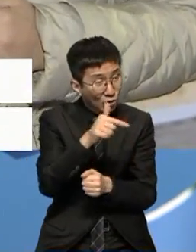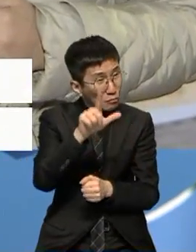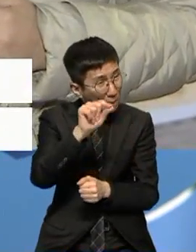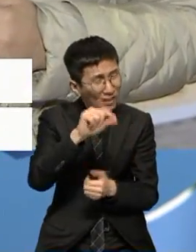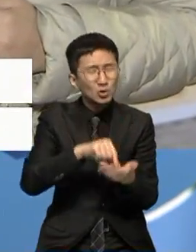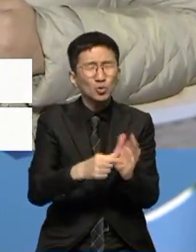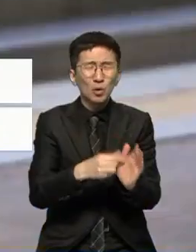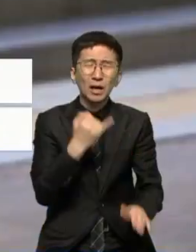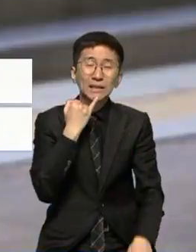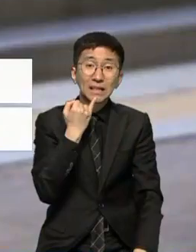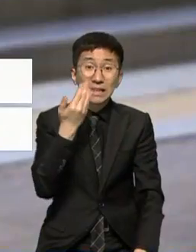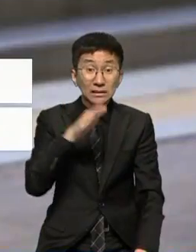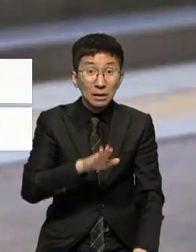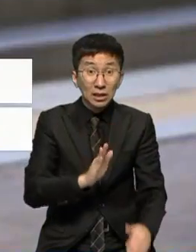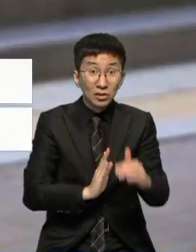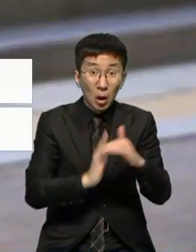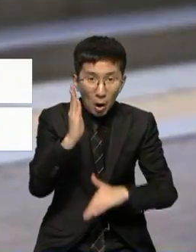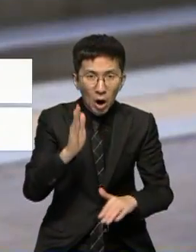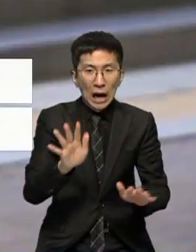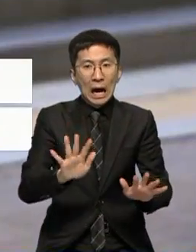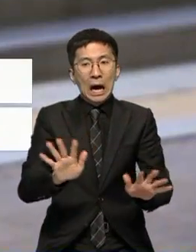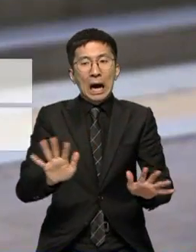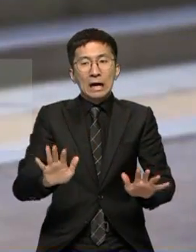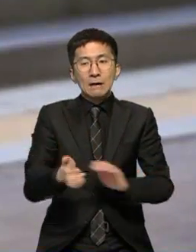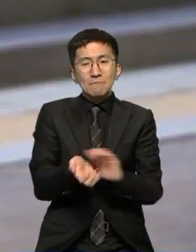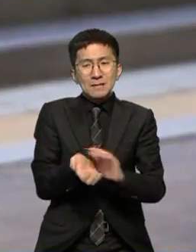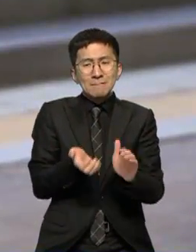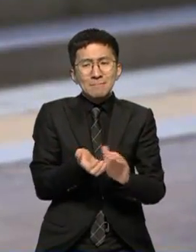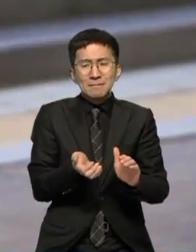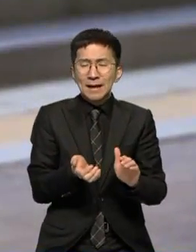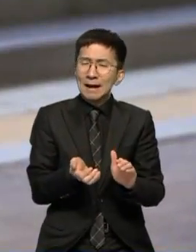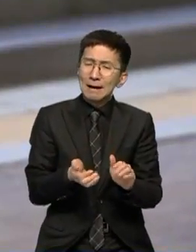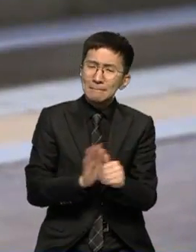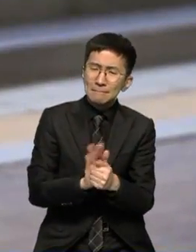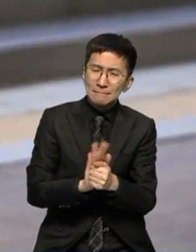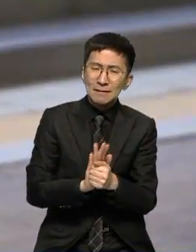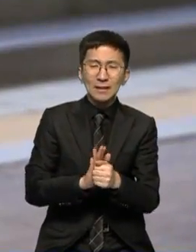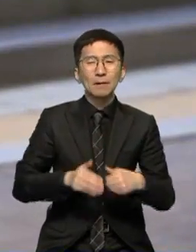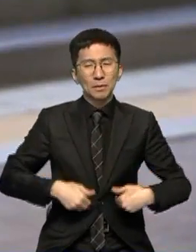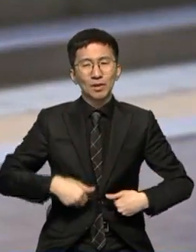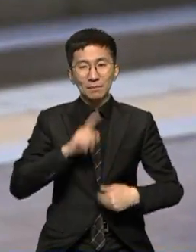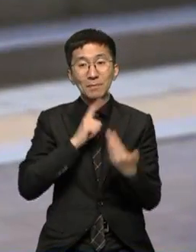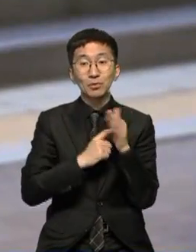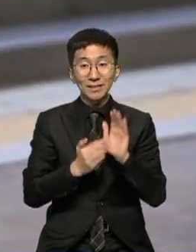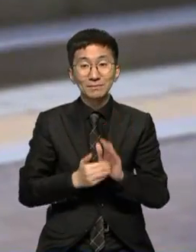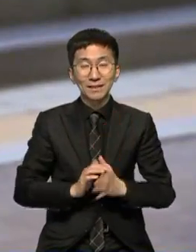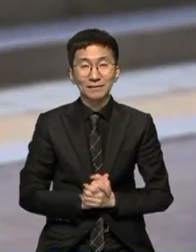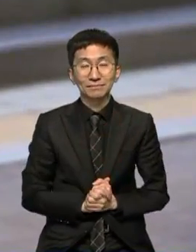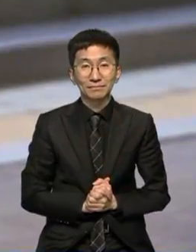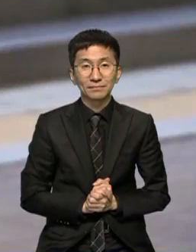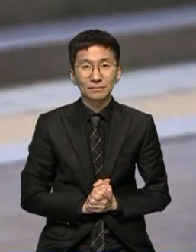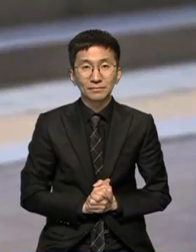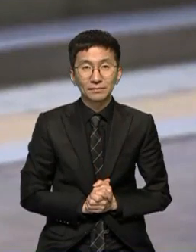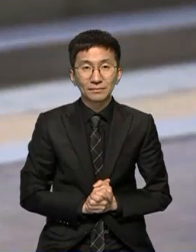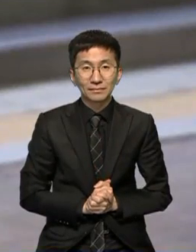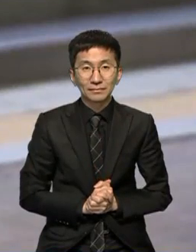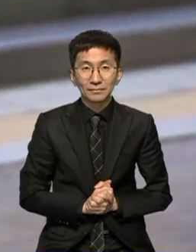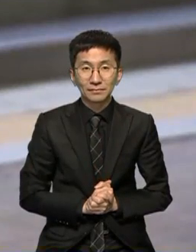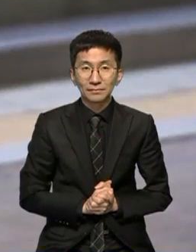이상 넘어갈 경우는 추가적인 의료적 조정이 필요하다고 밝혔습니다. 지금까지 해민병원에서 SBS